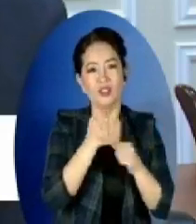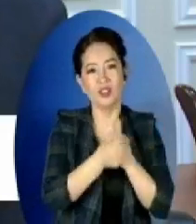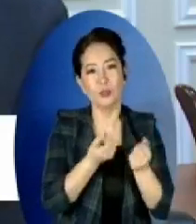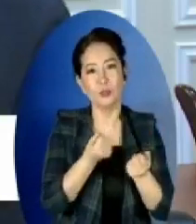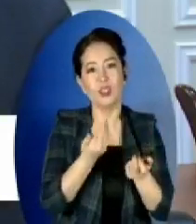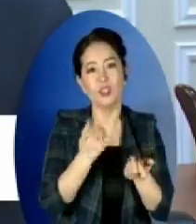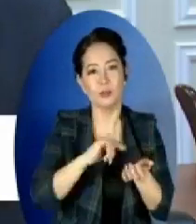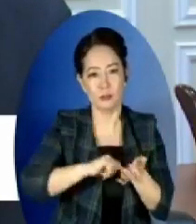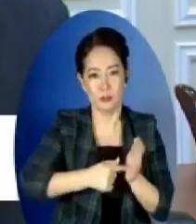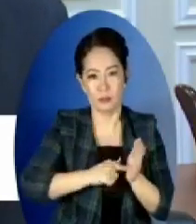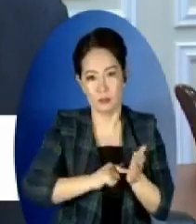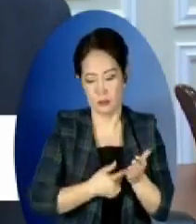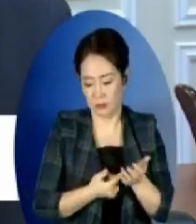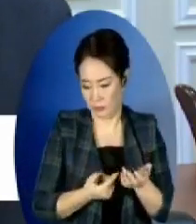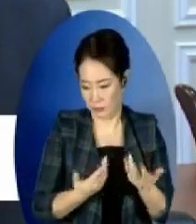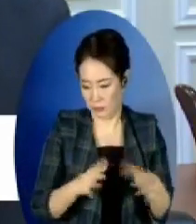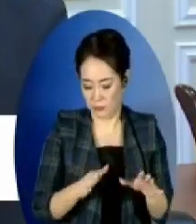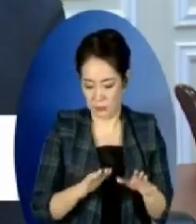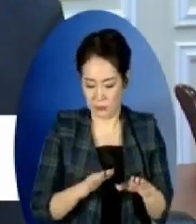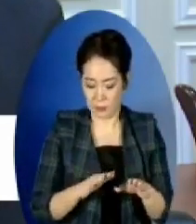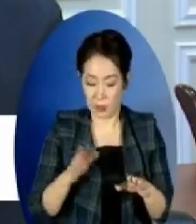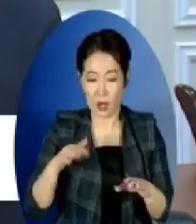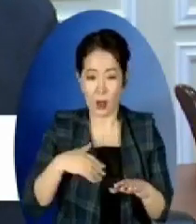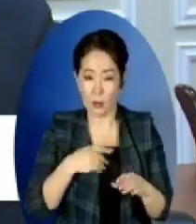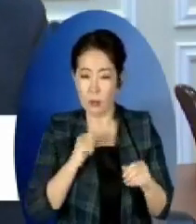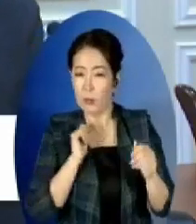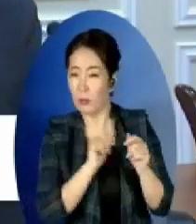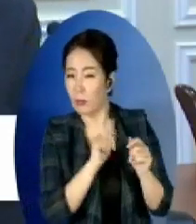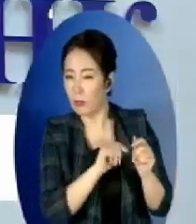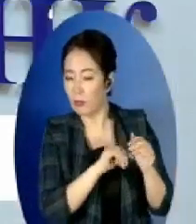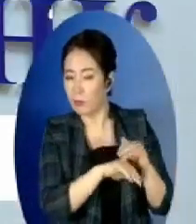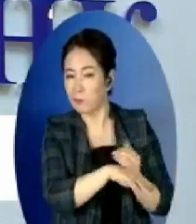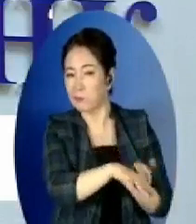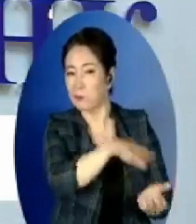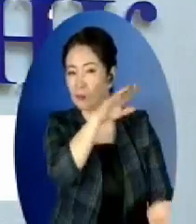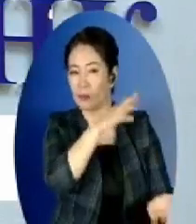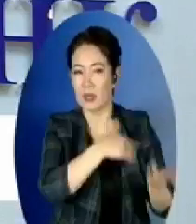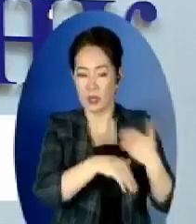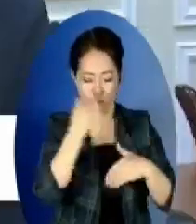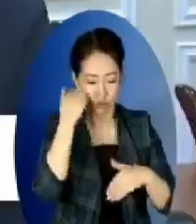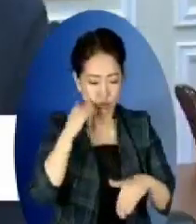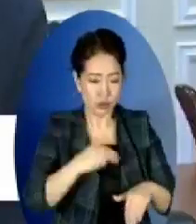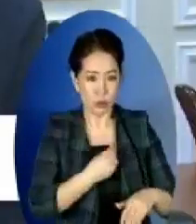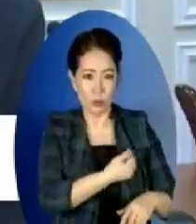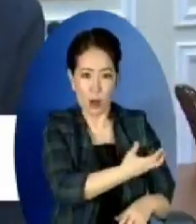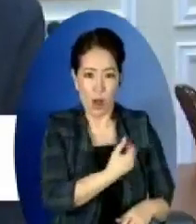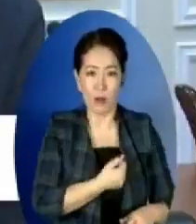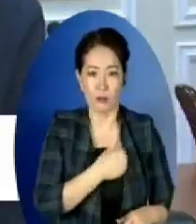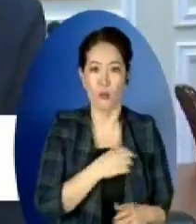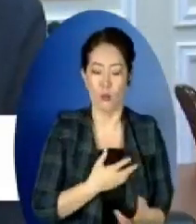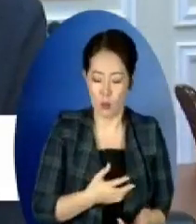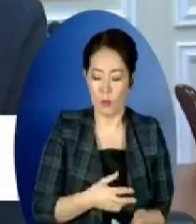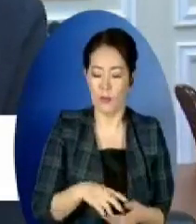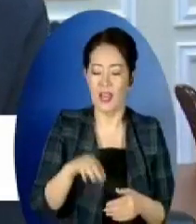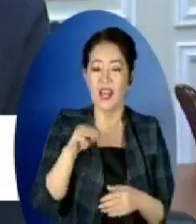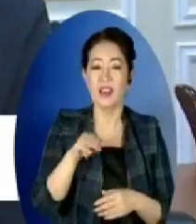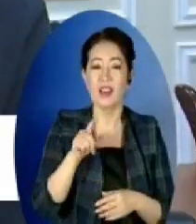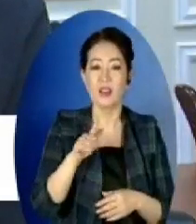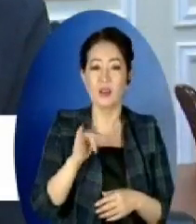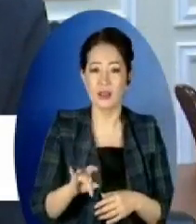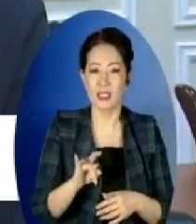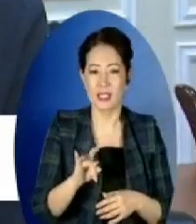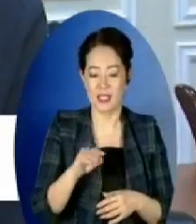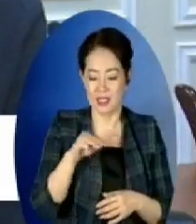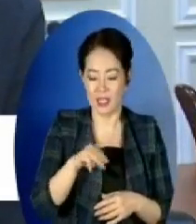байгаа. Тэгэхээр тэр дүн маань таны тэтгэврт гарсны дараа хэрэглэх хэмжээний мөнгө маань байдаа гэсэн үг. Тэтгэврийн сан буюу одоо